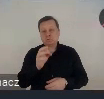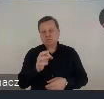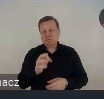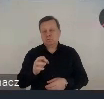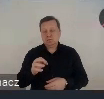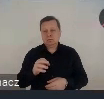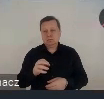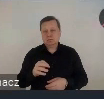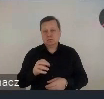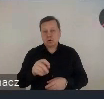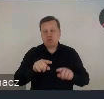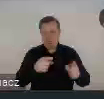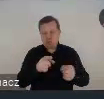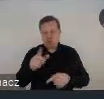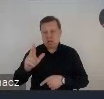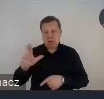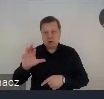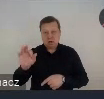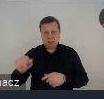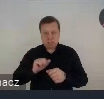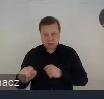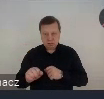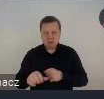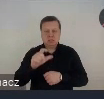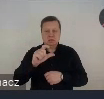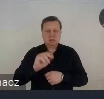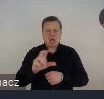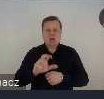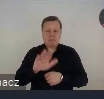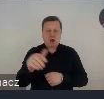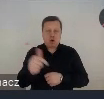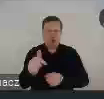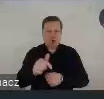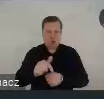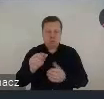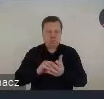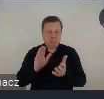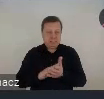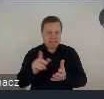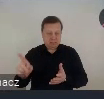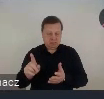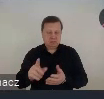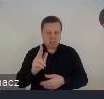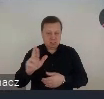KRS cechy rzemieślnicze są obowiązkowo wpisywane do Krajowego Rejestru